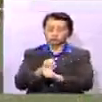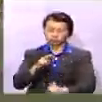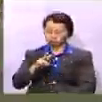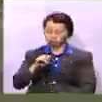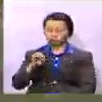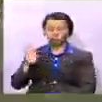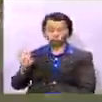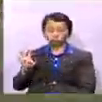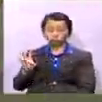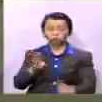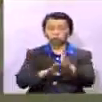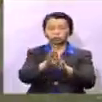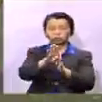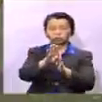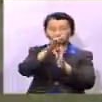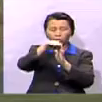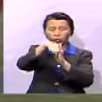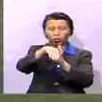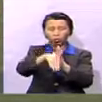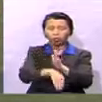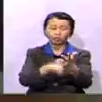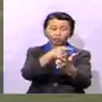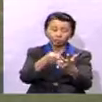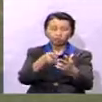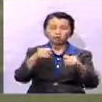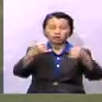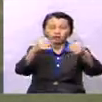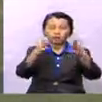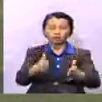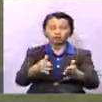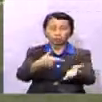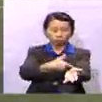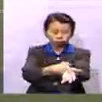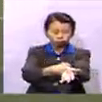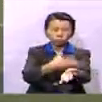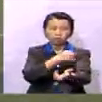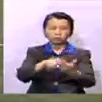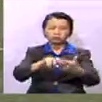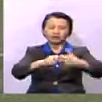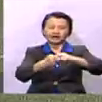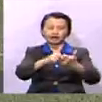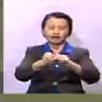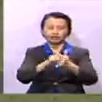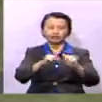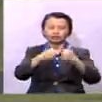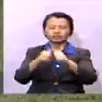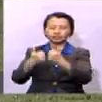2007. Selain prestasi yang semakin merosot, kegagalan atlet dalam ujian doping serta kemelut dalaman